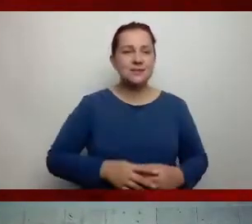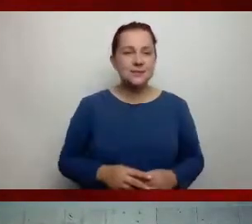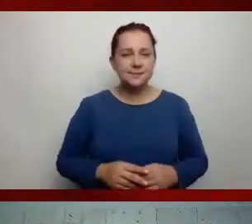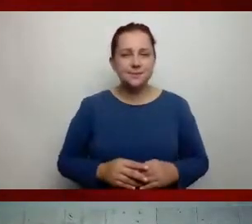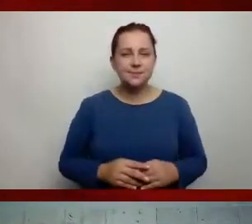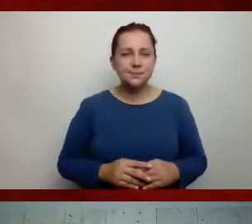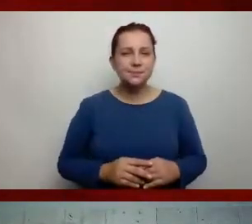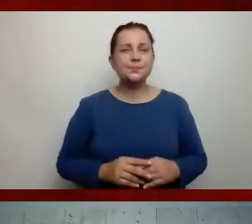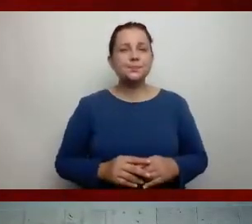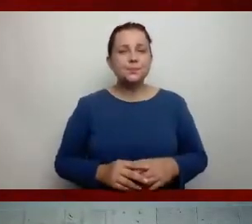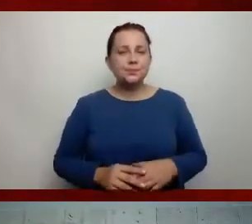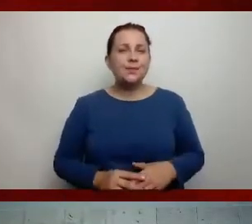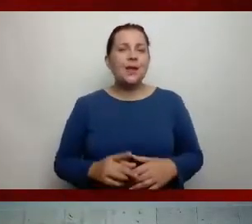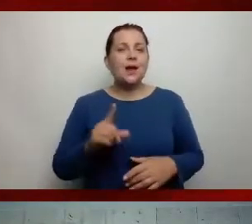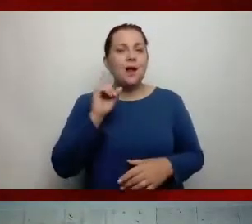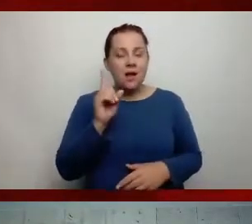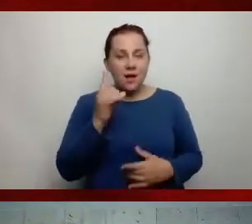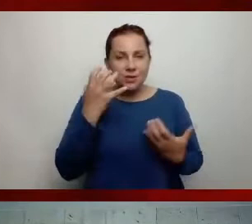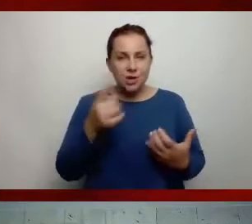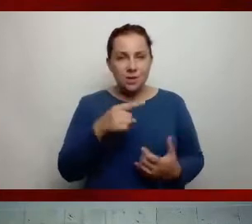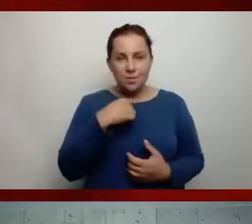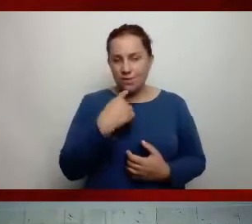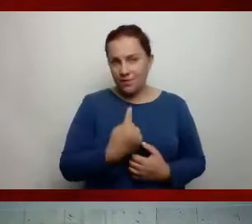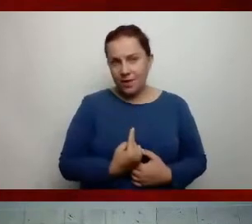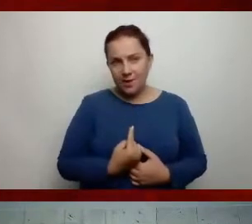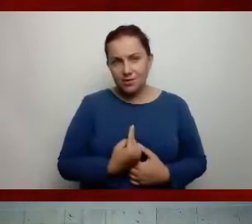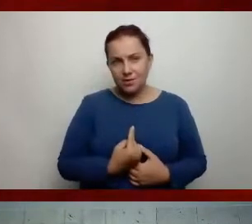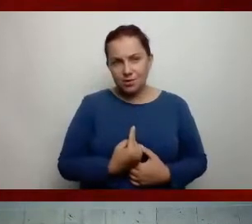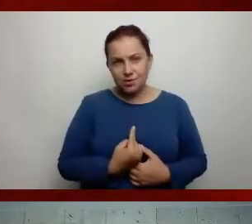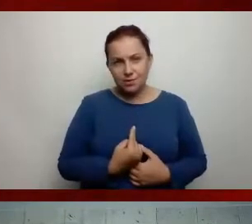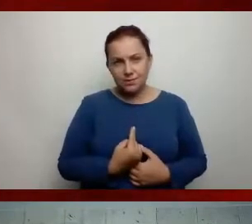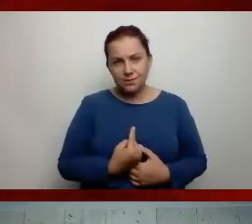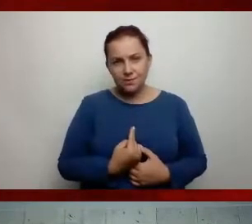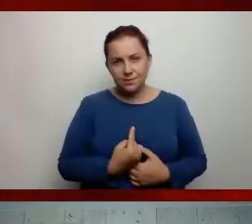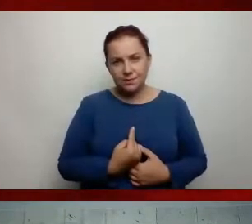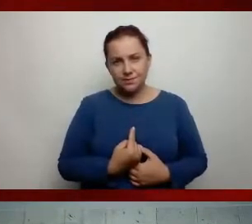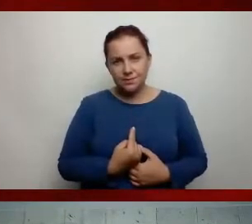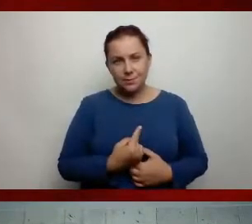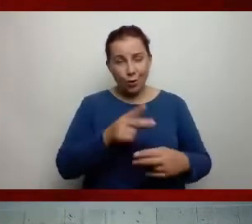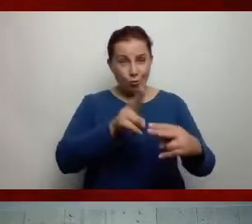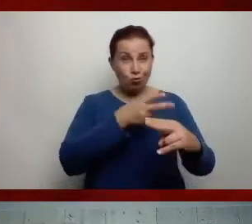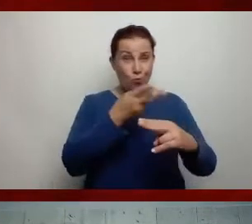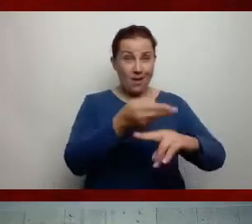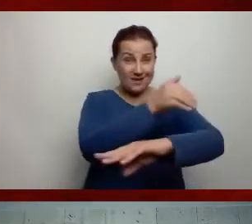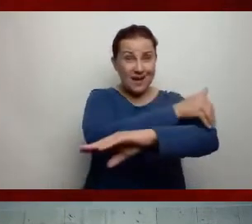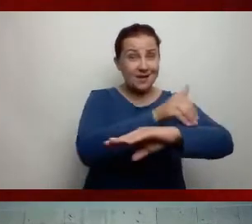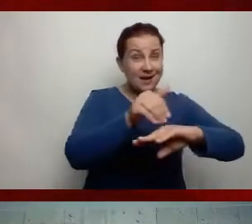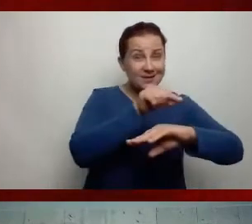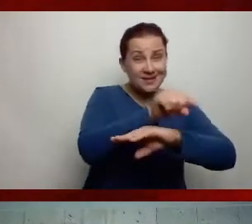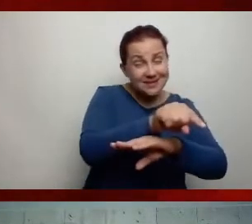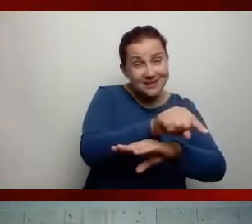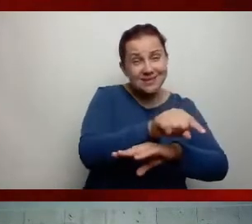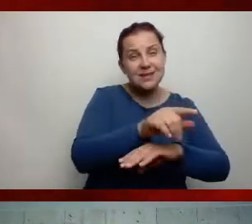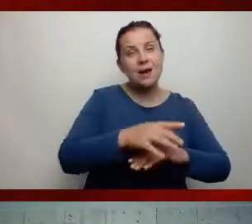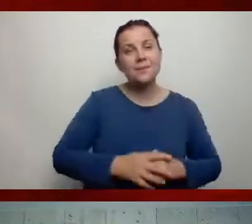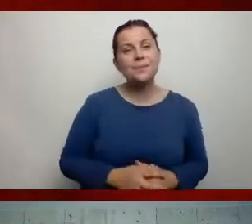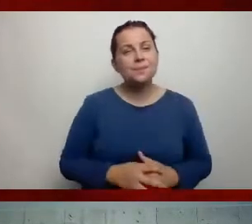Tak, natomiast tutaj chciałem powiedzieć, tak wyjść do tego tłumaczenia z takiego właśnie, w takiej